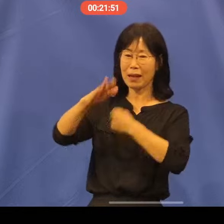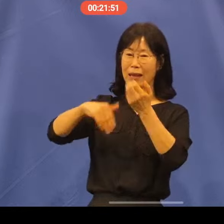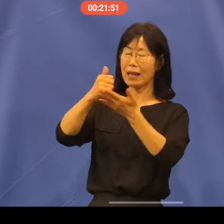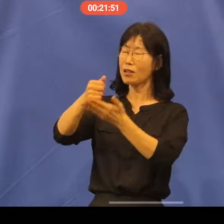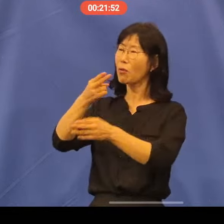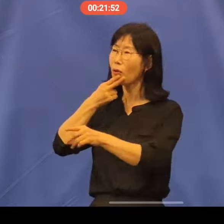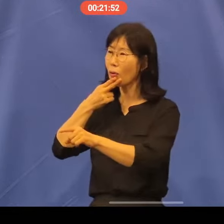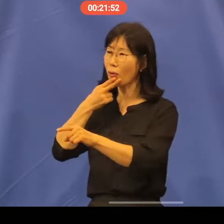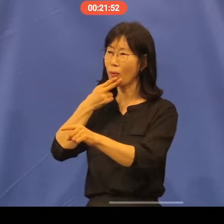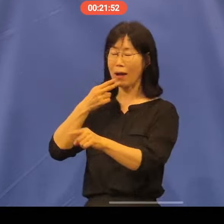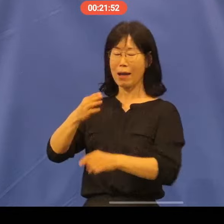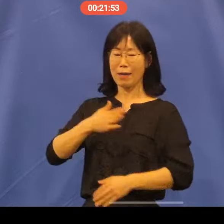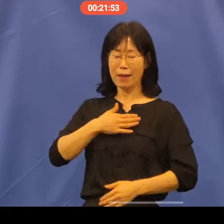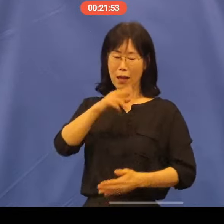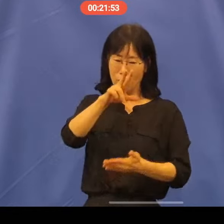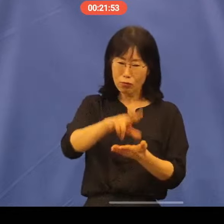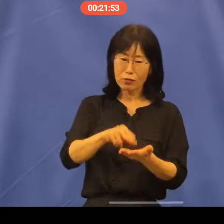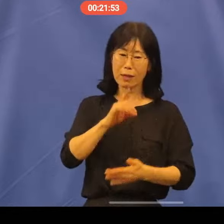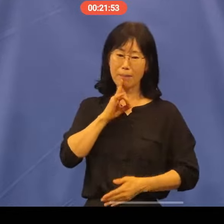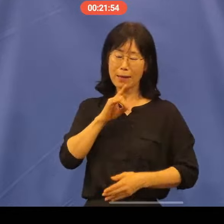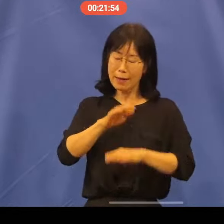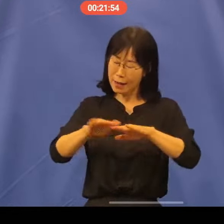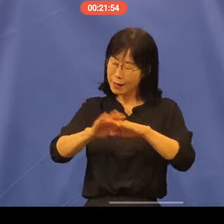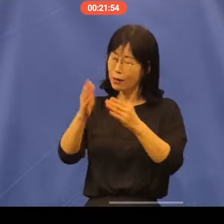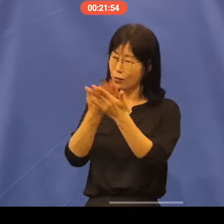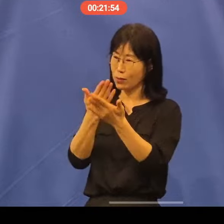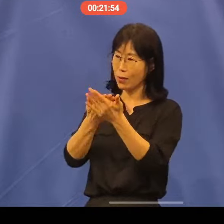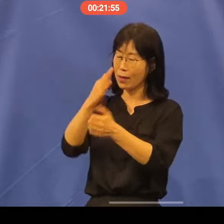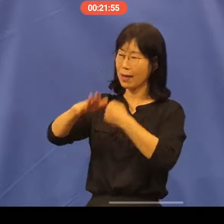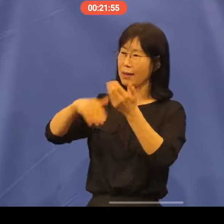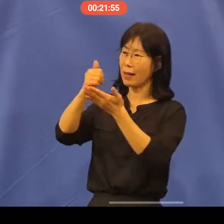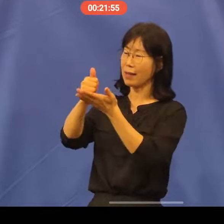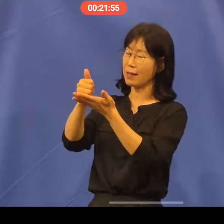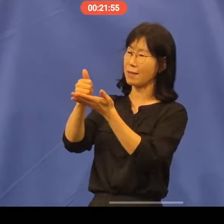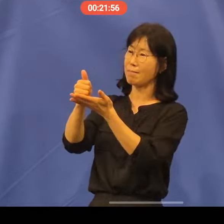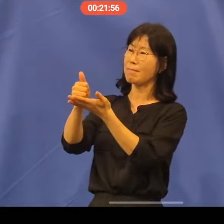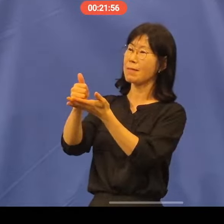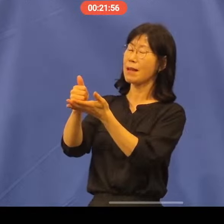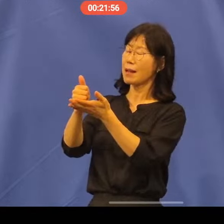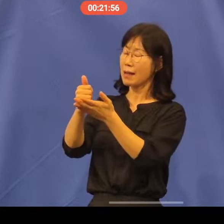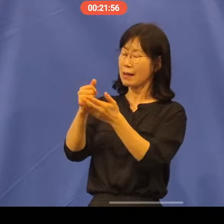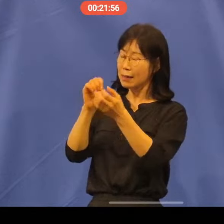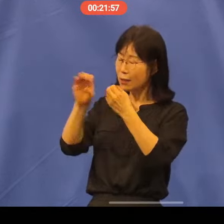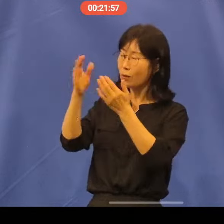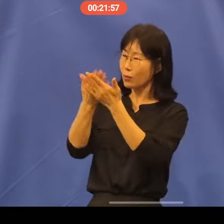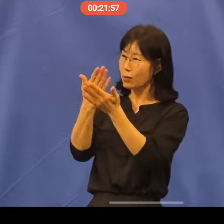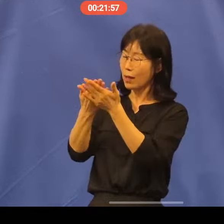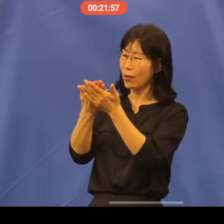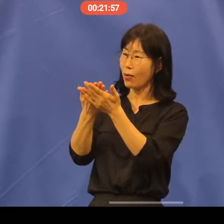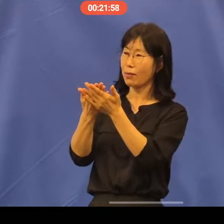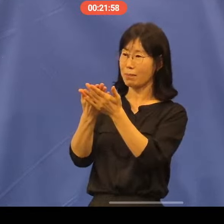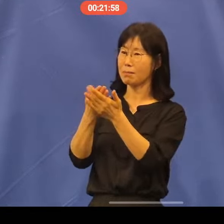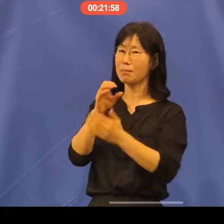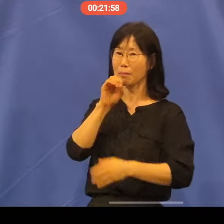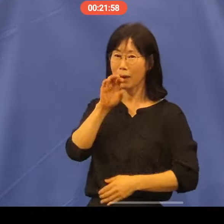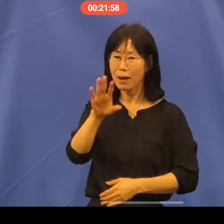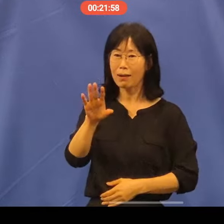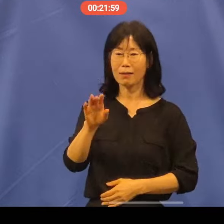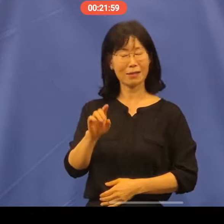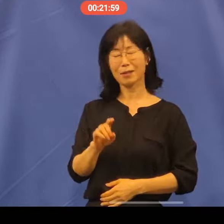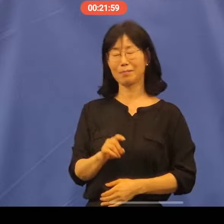내 문제에만 급급하고 내 문제만 해결하기 위해서 하나님을 자꾸 끌어당기는 것은 급한 일이 생길 때 무당 찾는 거하고